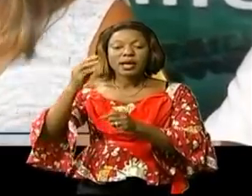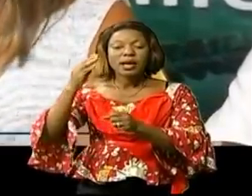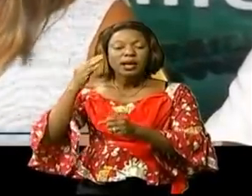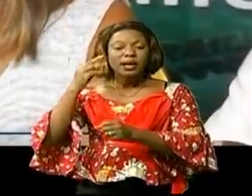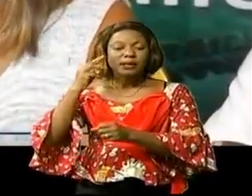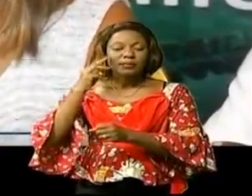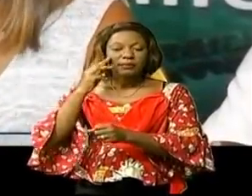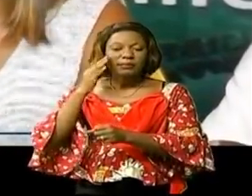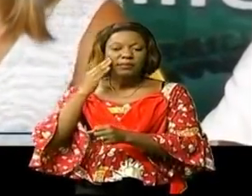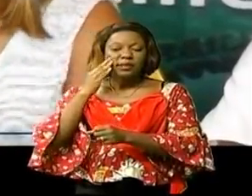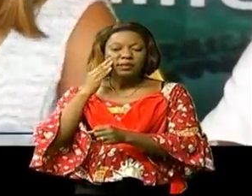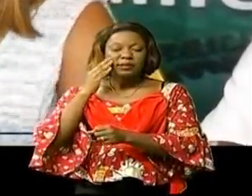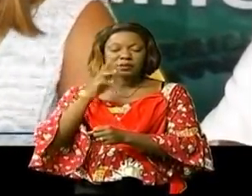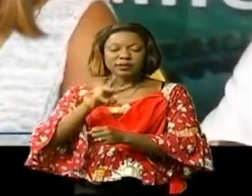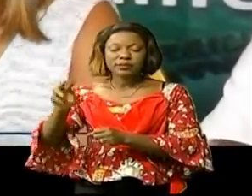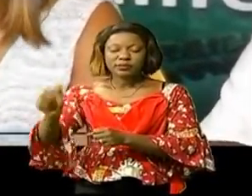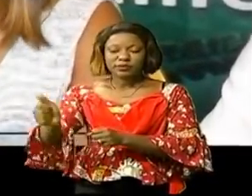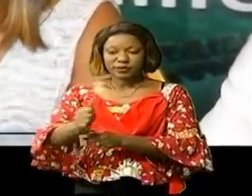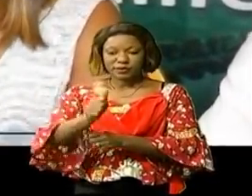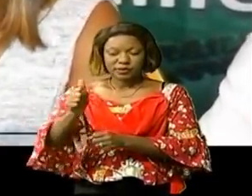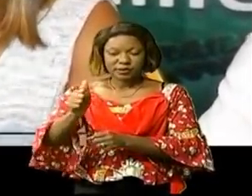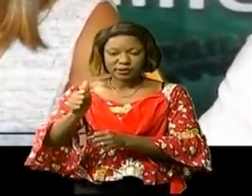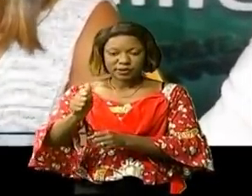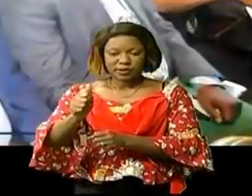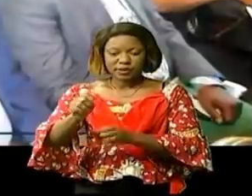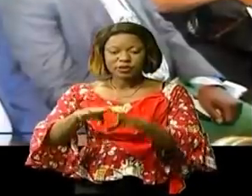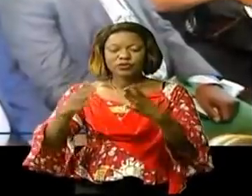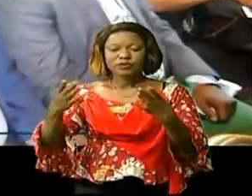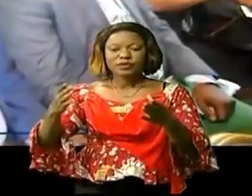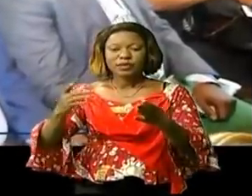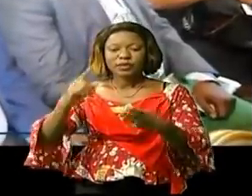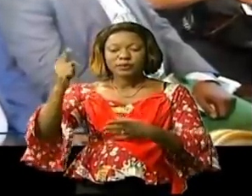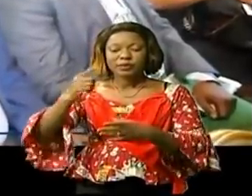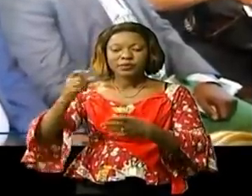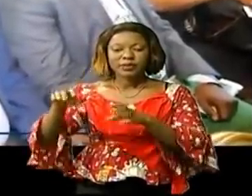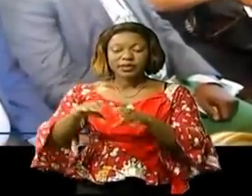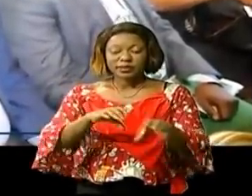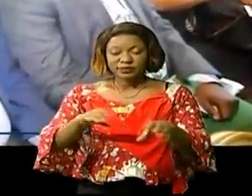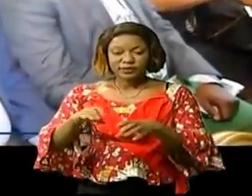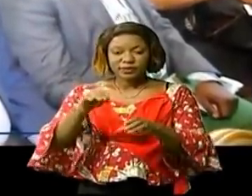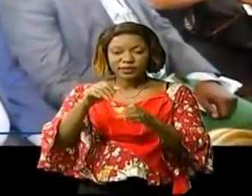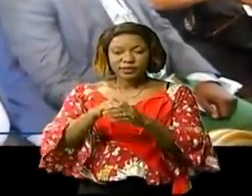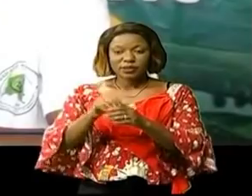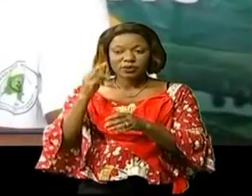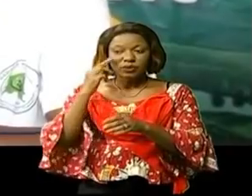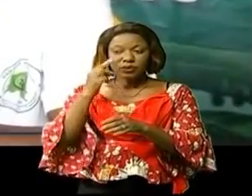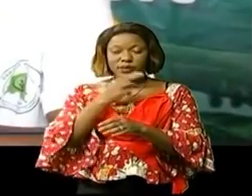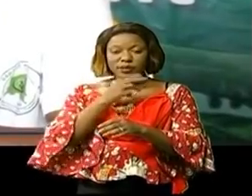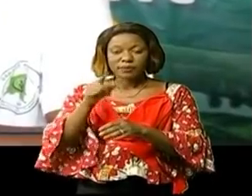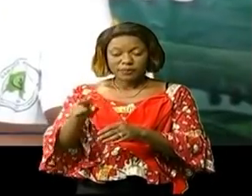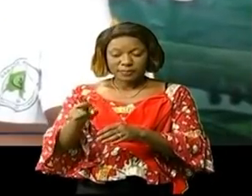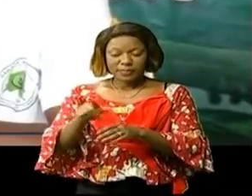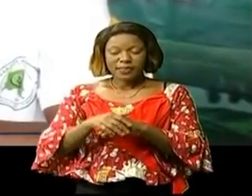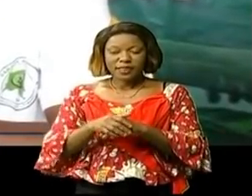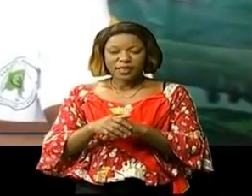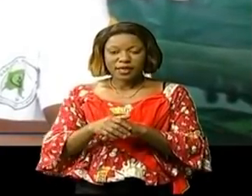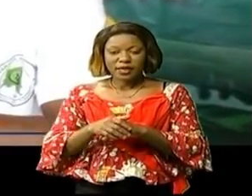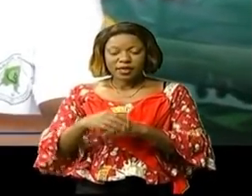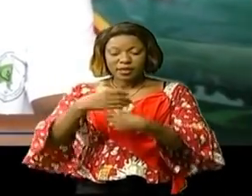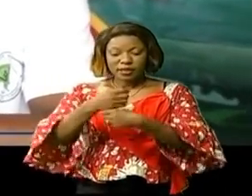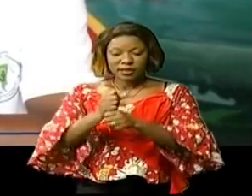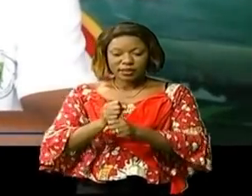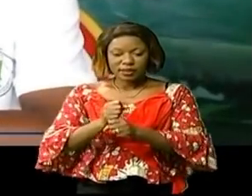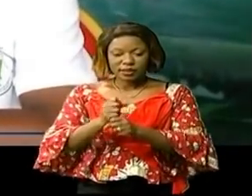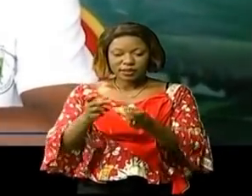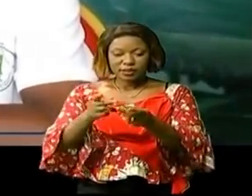ASBEL a lancé ses premières activités ce mercredi 15 décembre 2021 à l'hôtel Cana dans la commune de la Gombe. Elle crée ainsi son